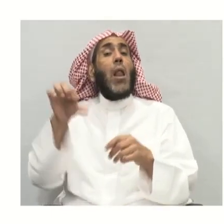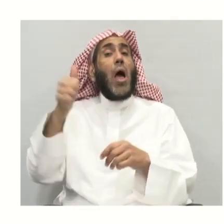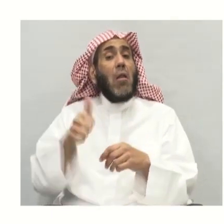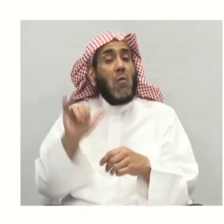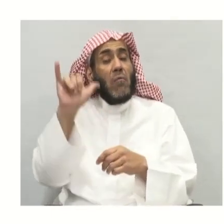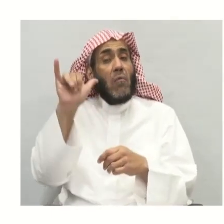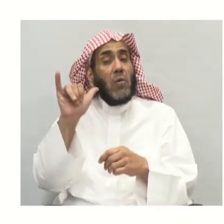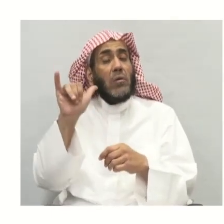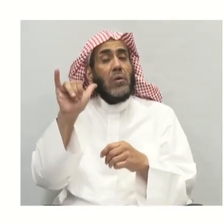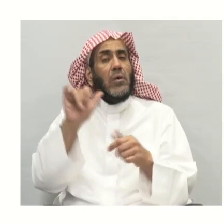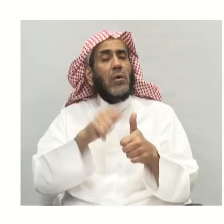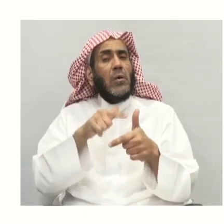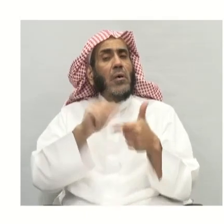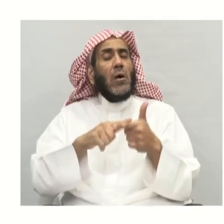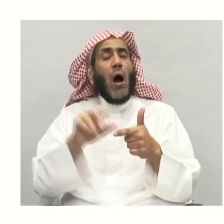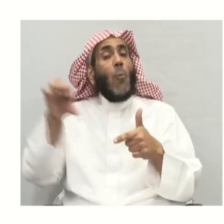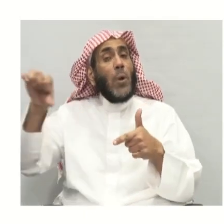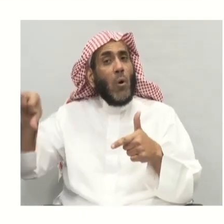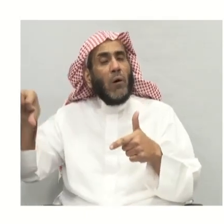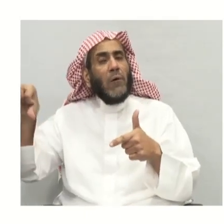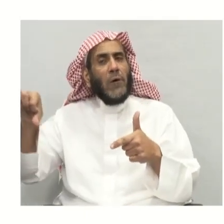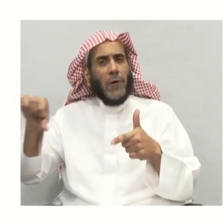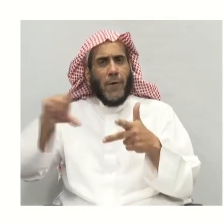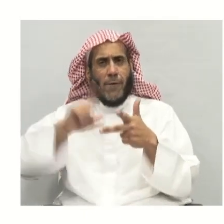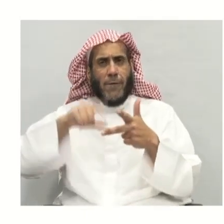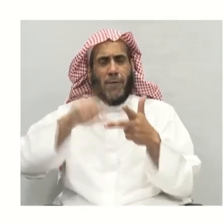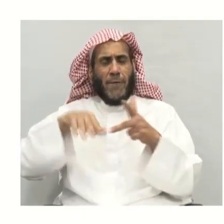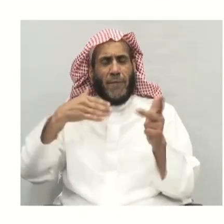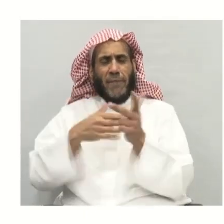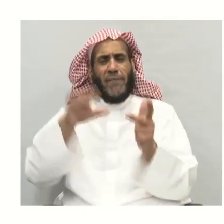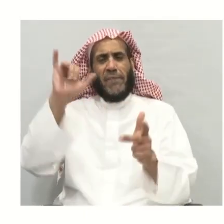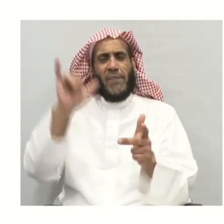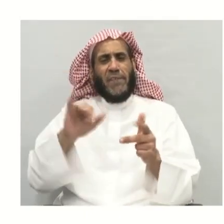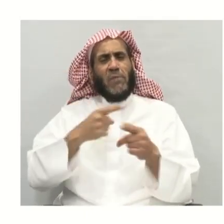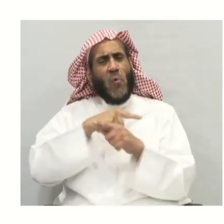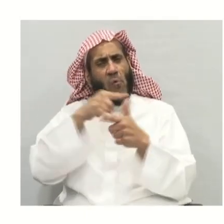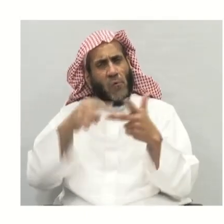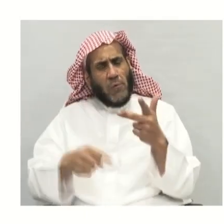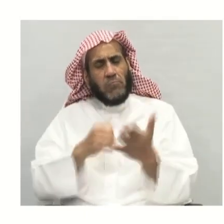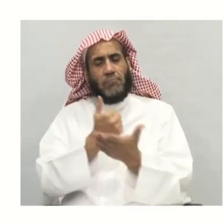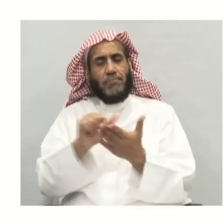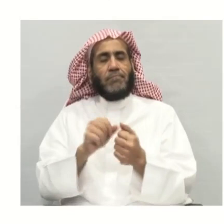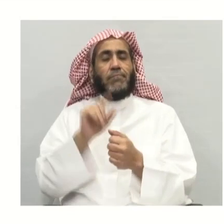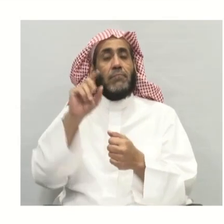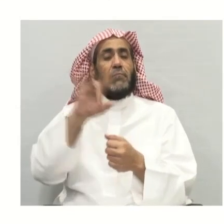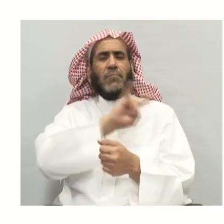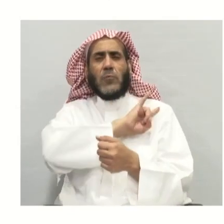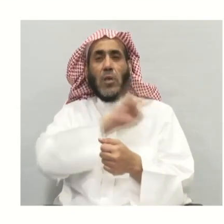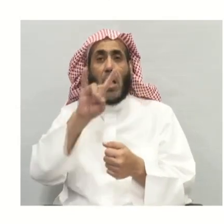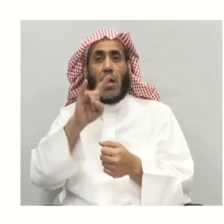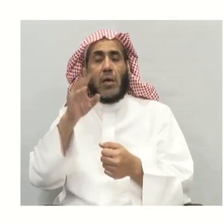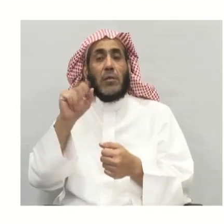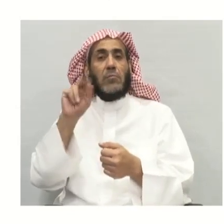بالالف او معتلا بالواو او معتلا بالياء تقول لا